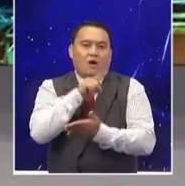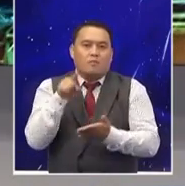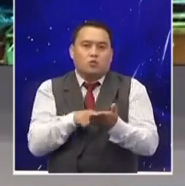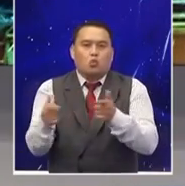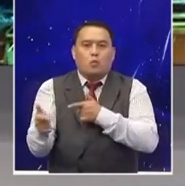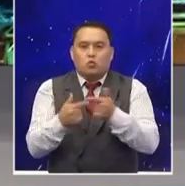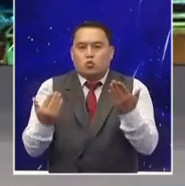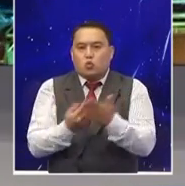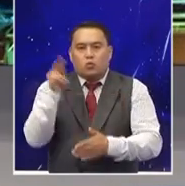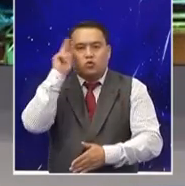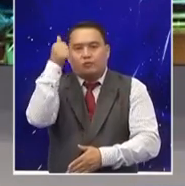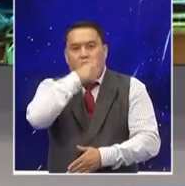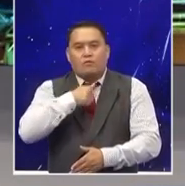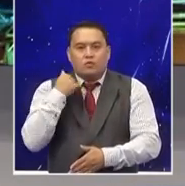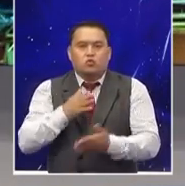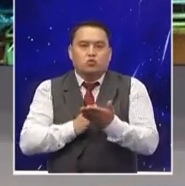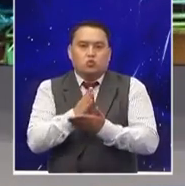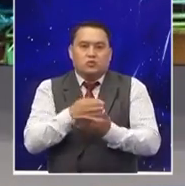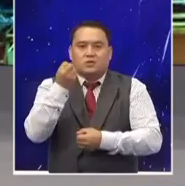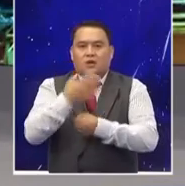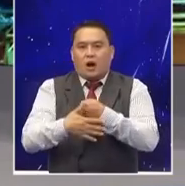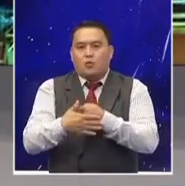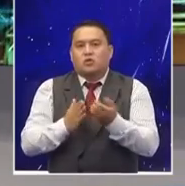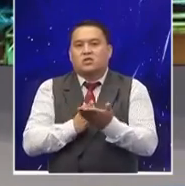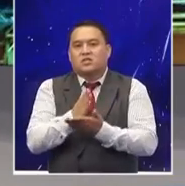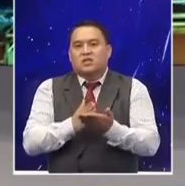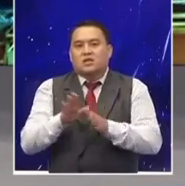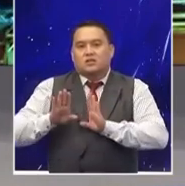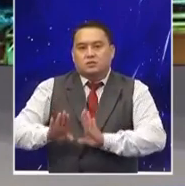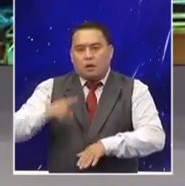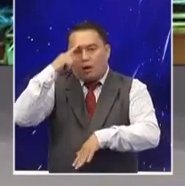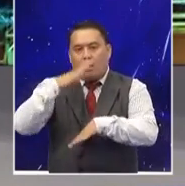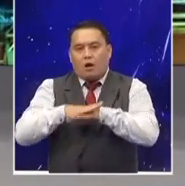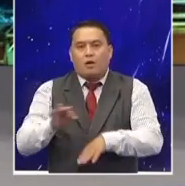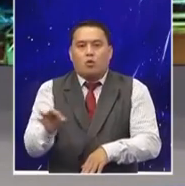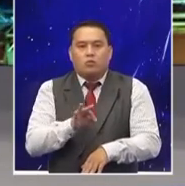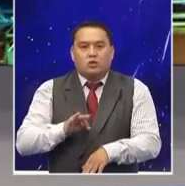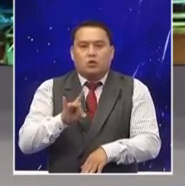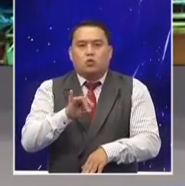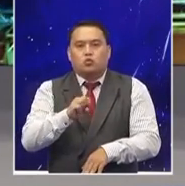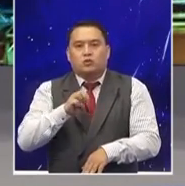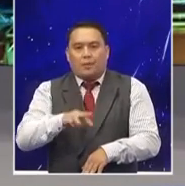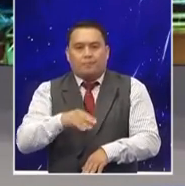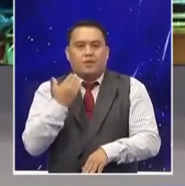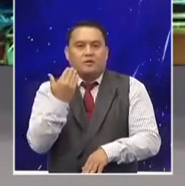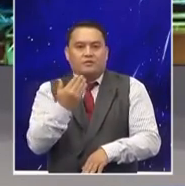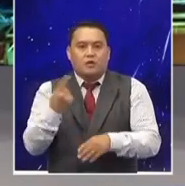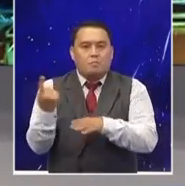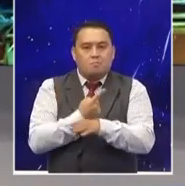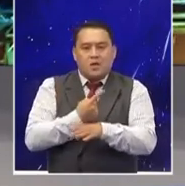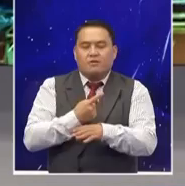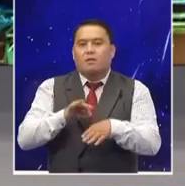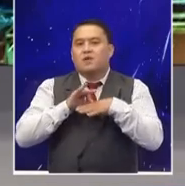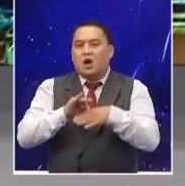подготовке к новому учебному году сегодня на площадке службы центральных коммуникаций дал ответы заместитель акима области рустама ли первая четверть